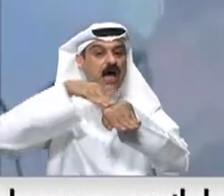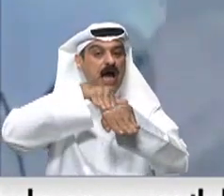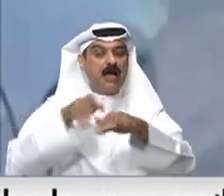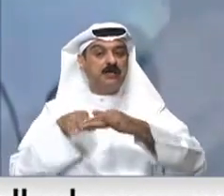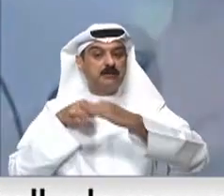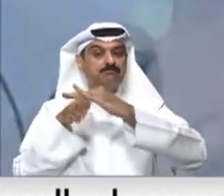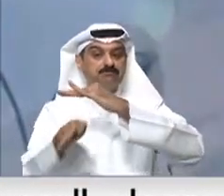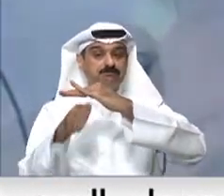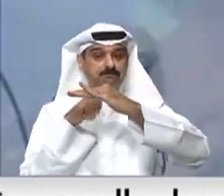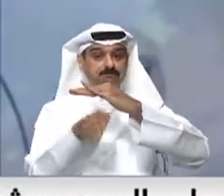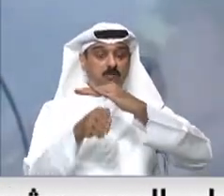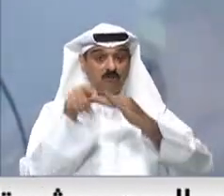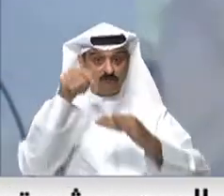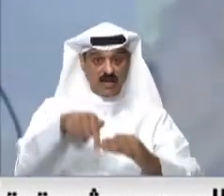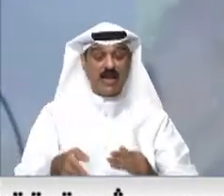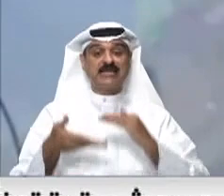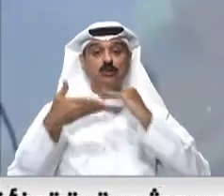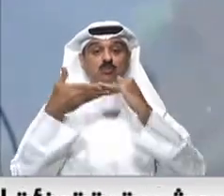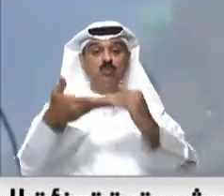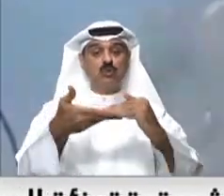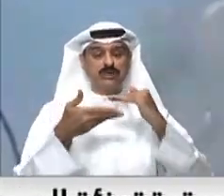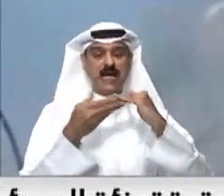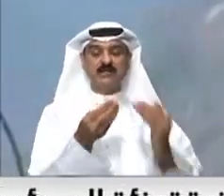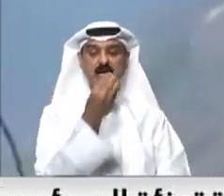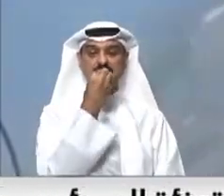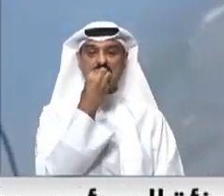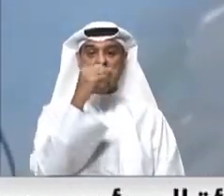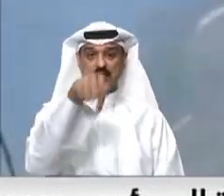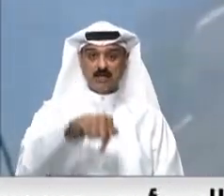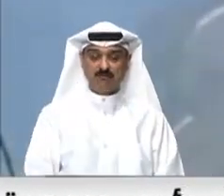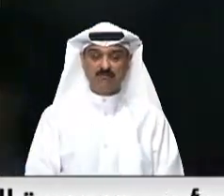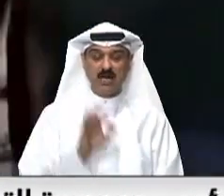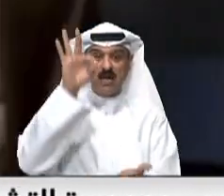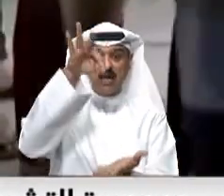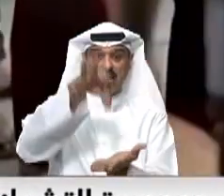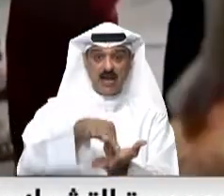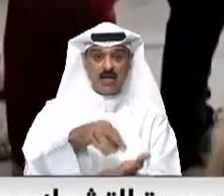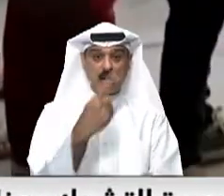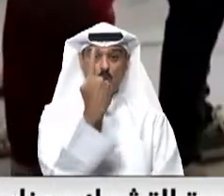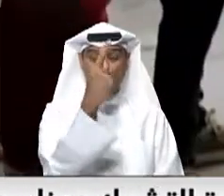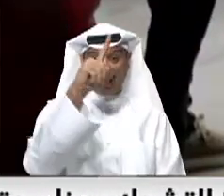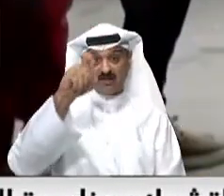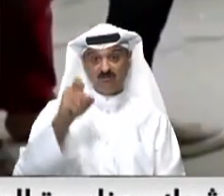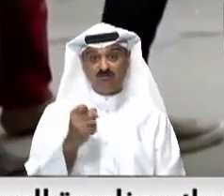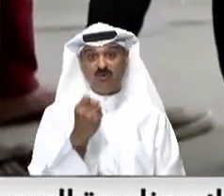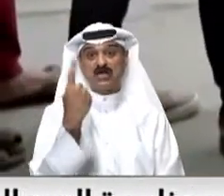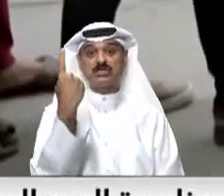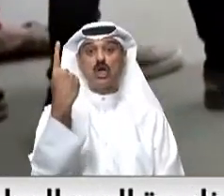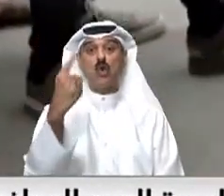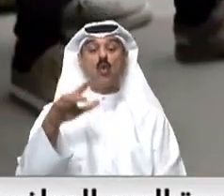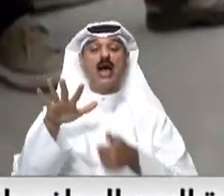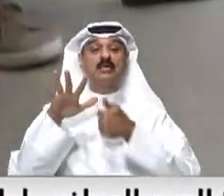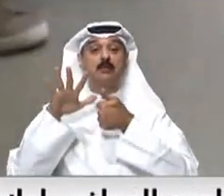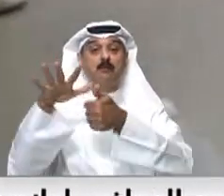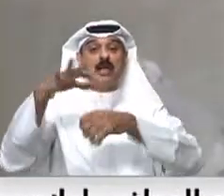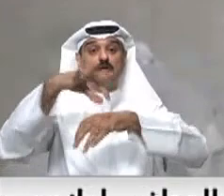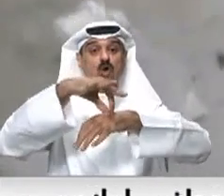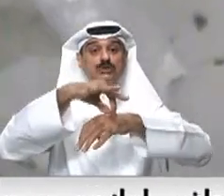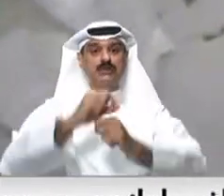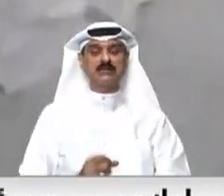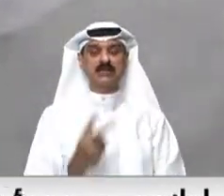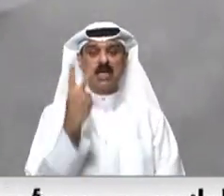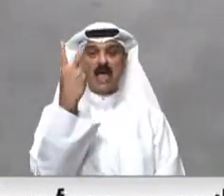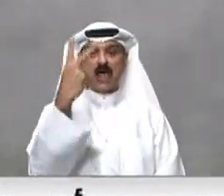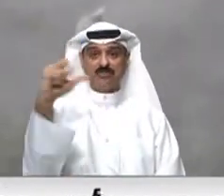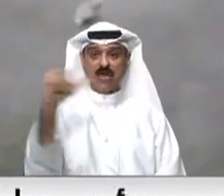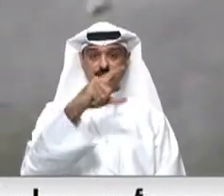عملياته وتوفير المساعدات الغذائيه الى 1.1 مليون شخص في الشهرين المقبلين